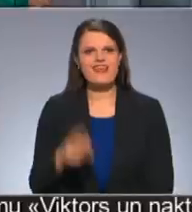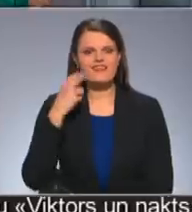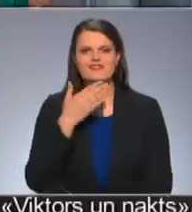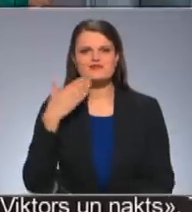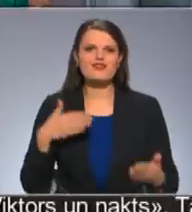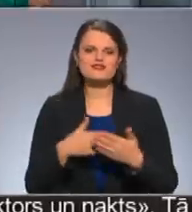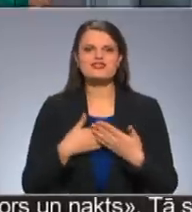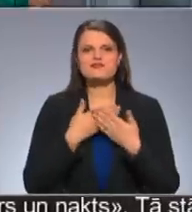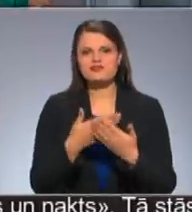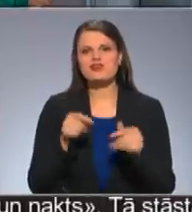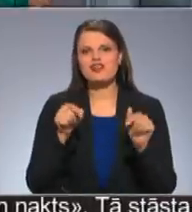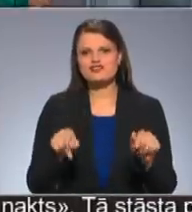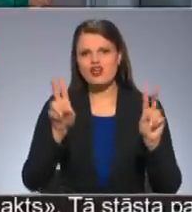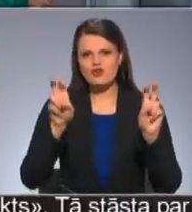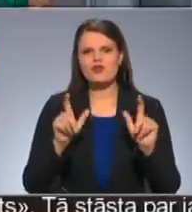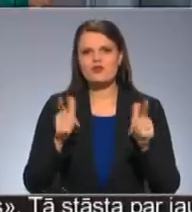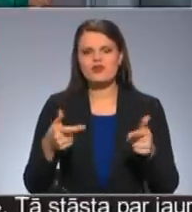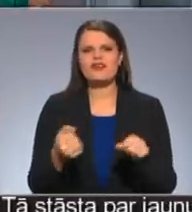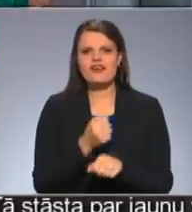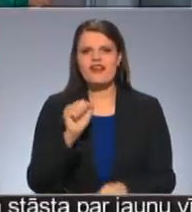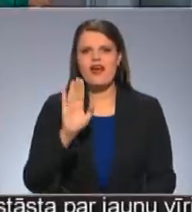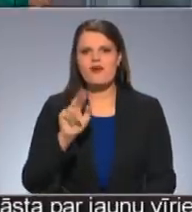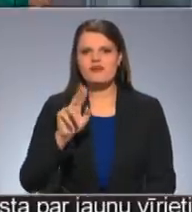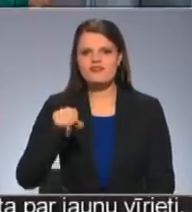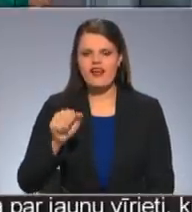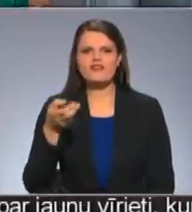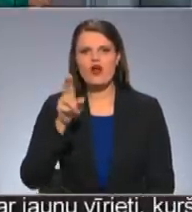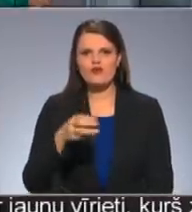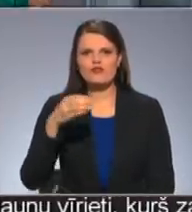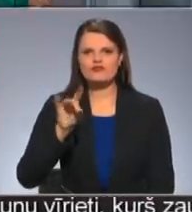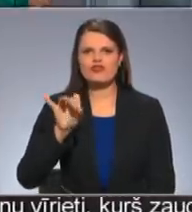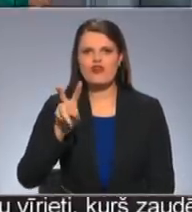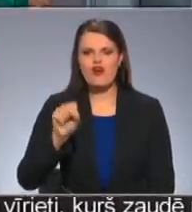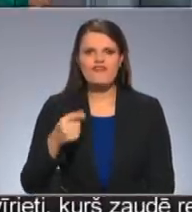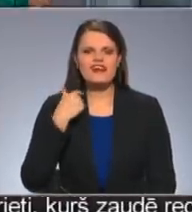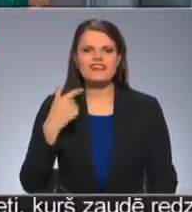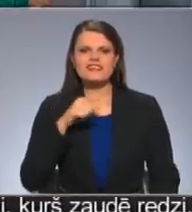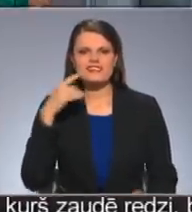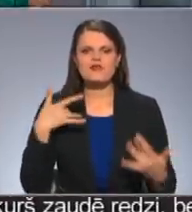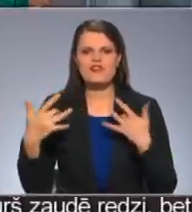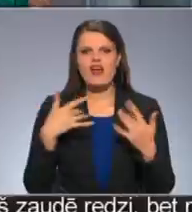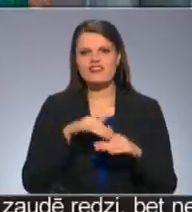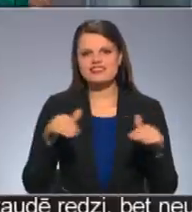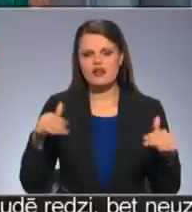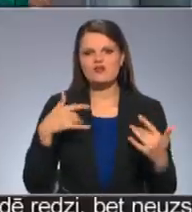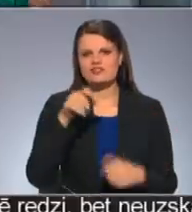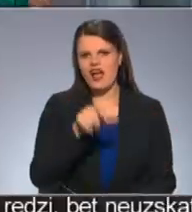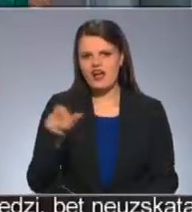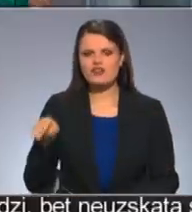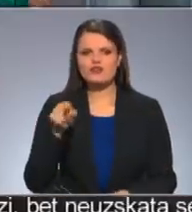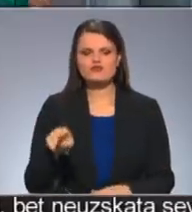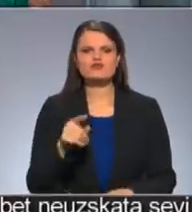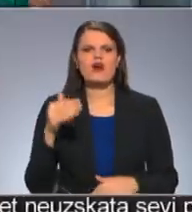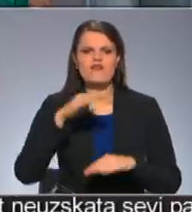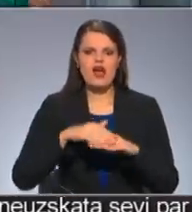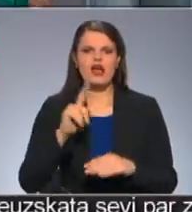Vecums nav šķērslis mīlestībai. Es domāju, tam piekritīs gan Aminata, gan arī Mihaila Čehova Rīgas Krievu teātra aktieri. Uz šī teātra skatuves šovakar pirmizrādi